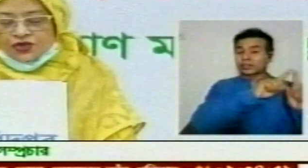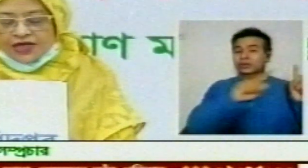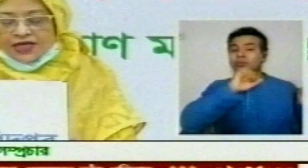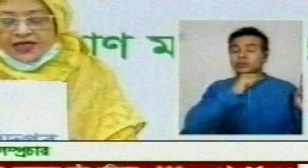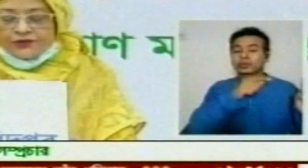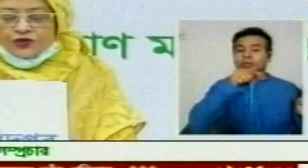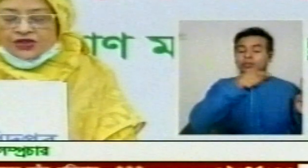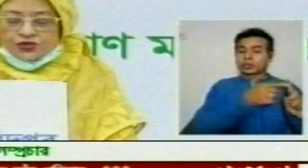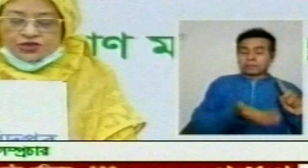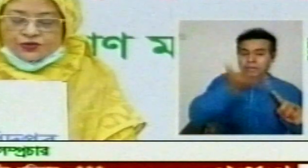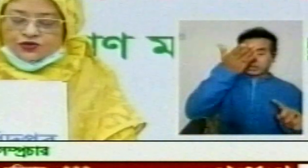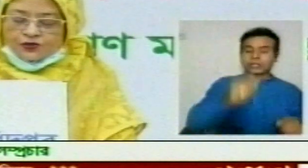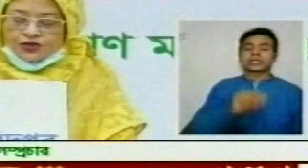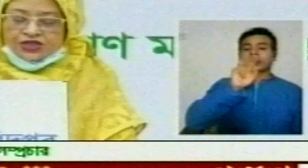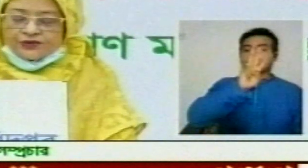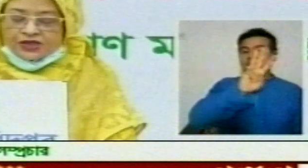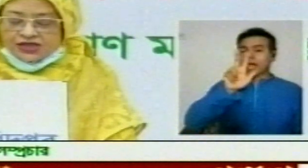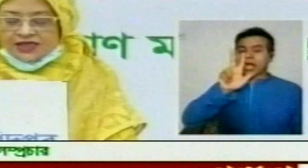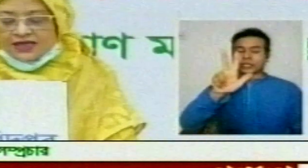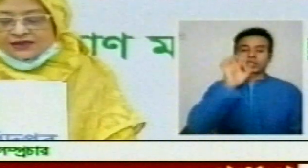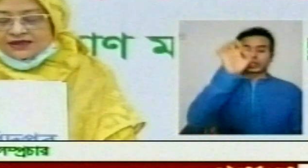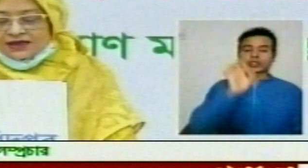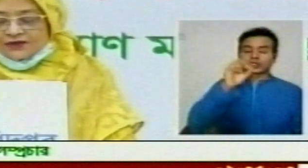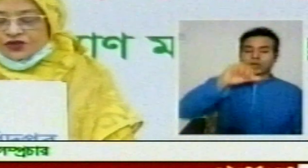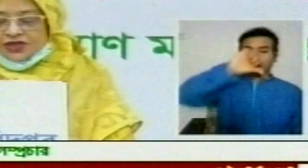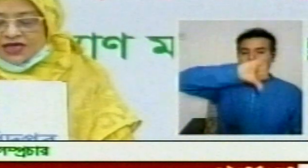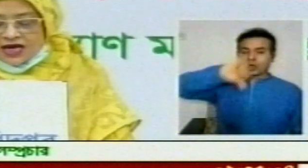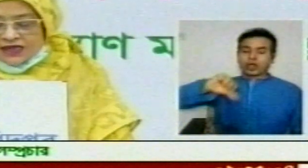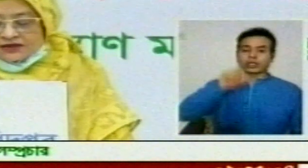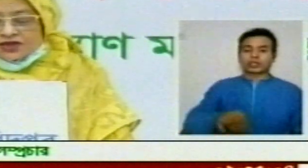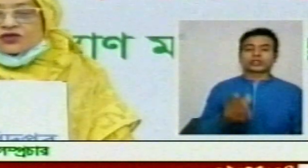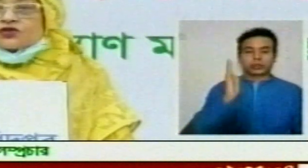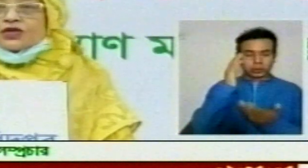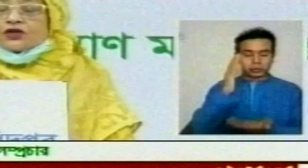29.62% এবং 61 বছর বয়সের বেশি যারা আছেন তাদের মধ্যে